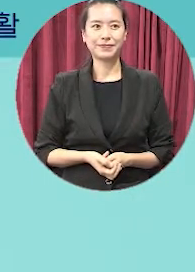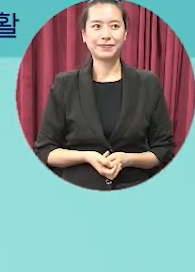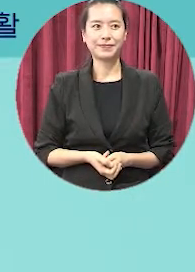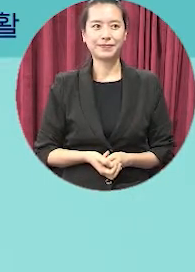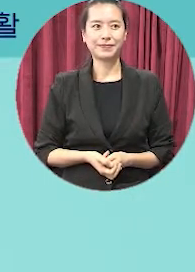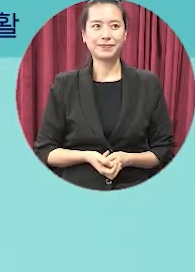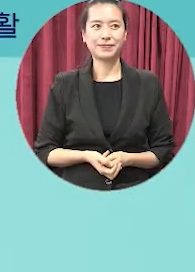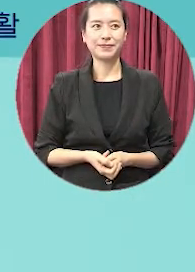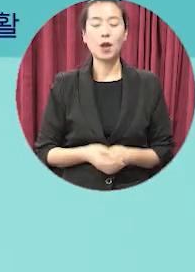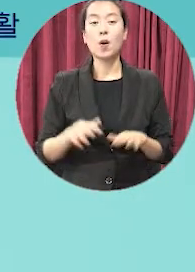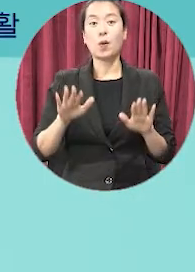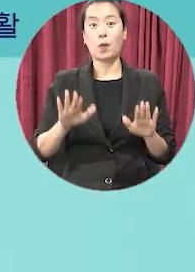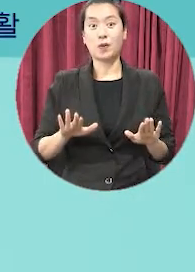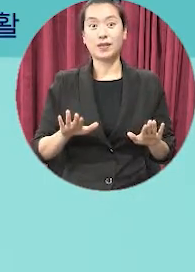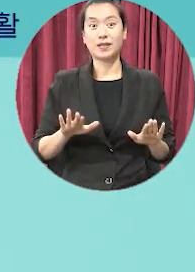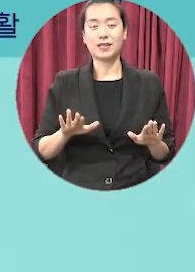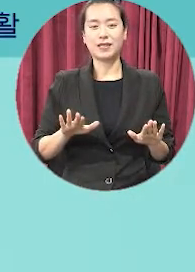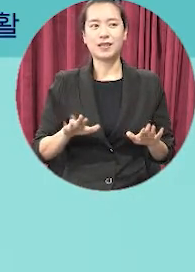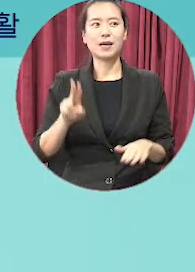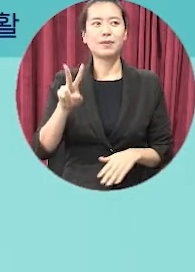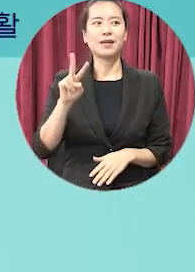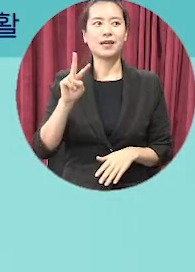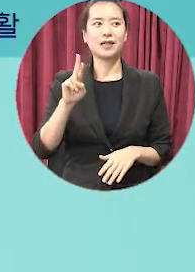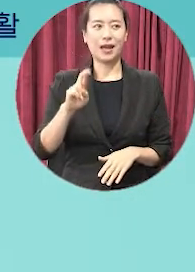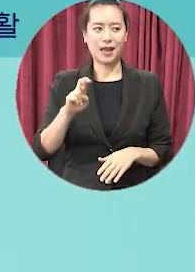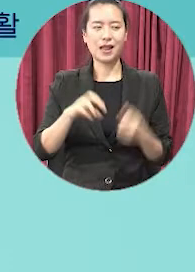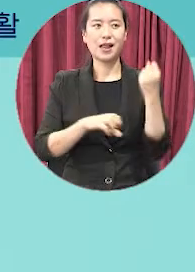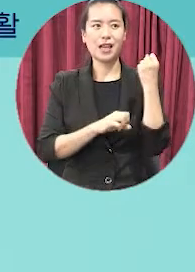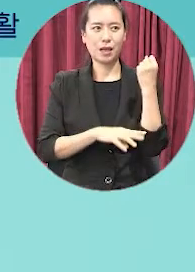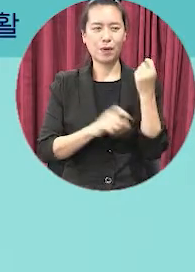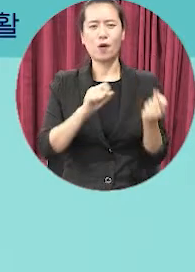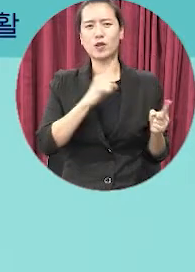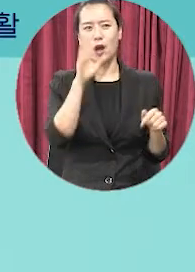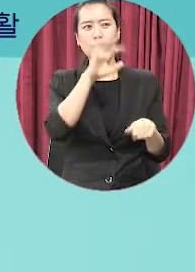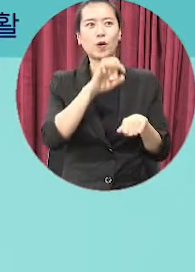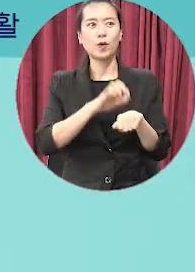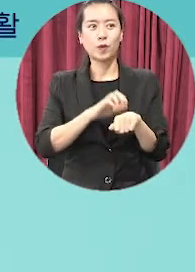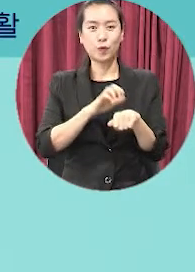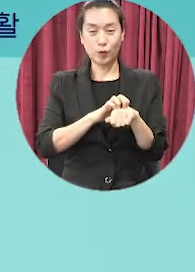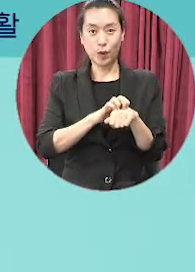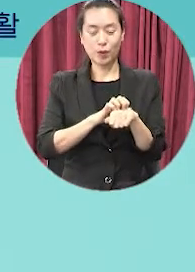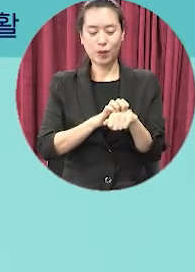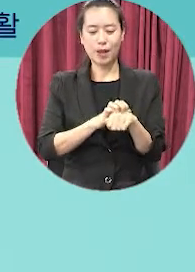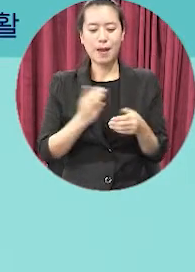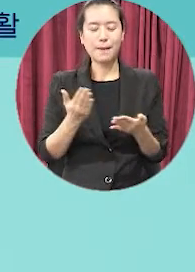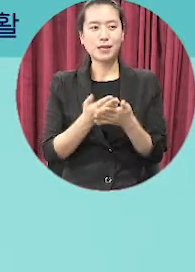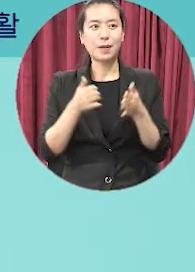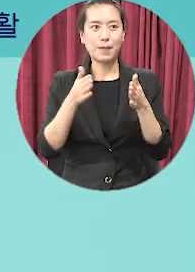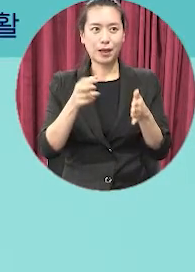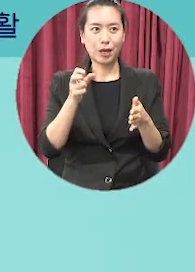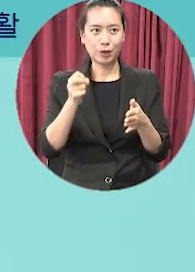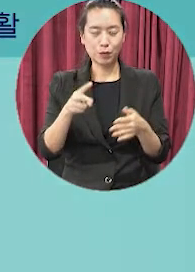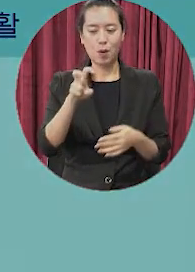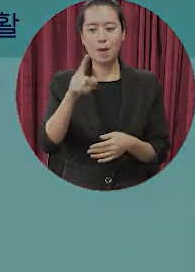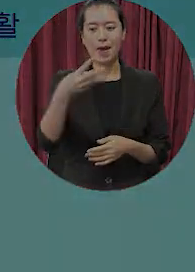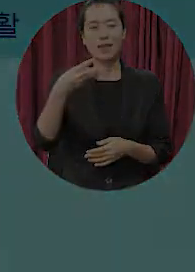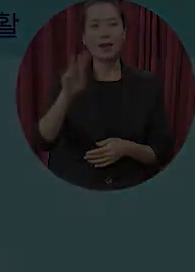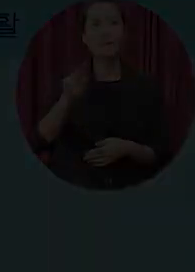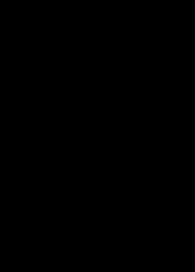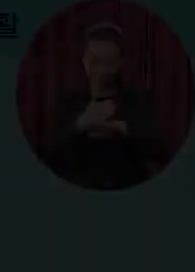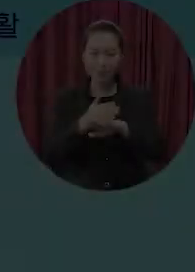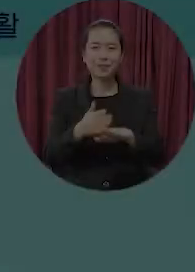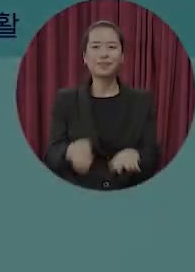아, 오늘은 저희 VR 기반 재활 훈련 동향과 메타버스를 활용한 재활 연구에 대해서 발표를